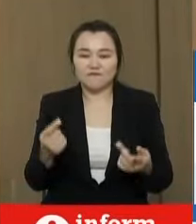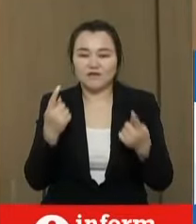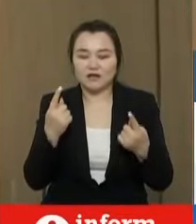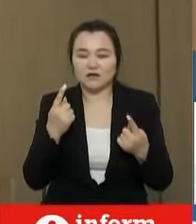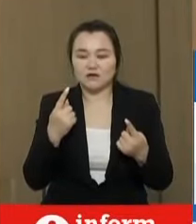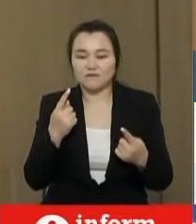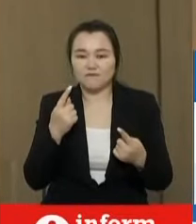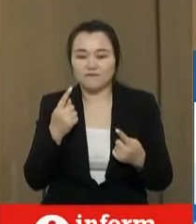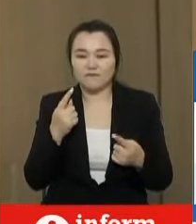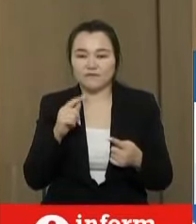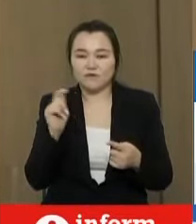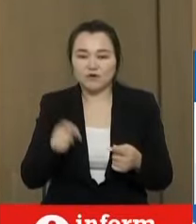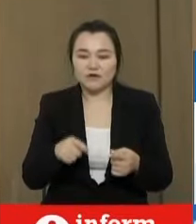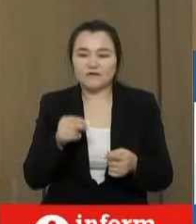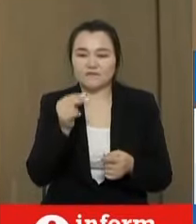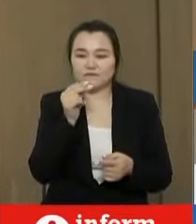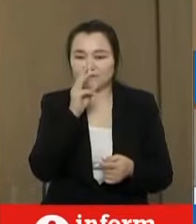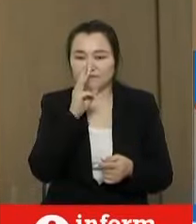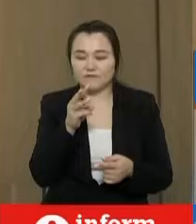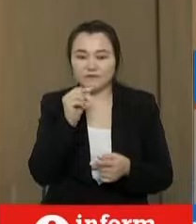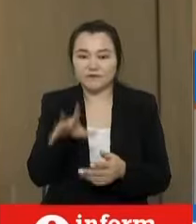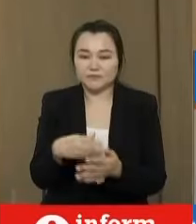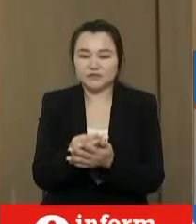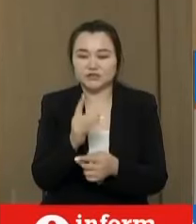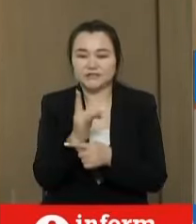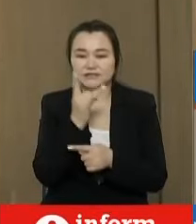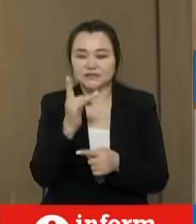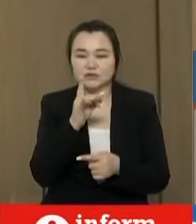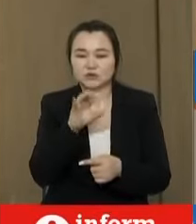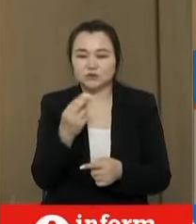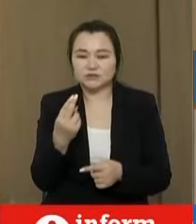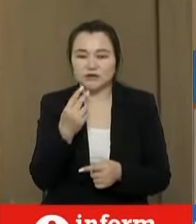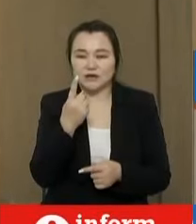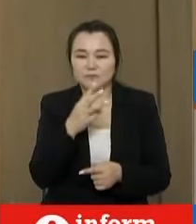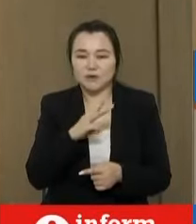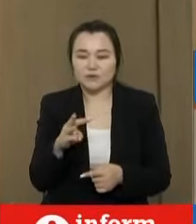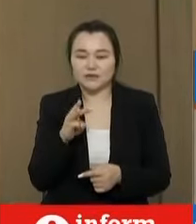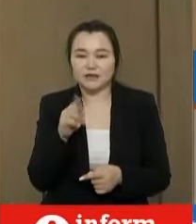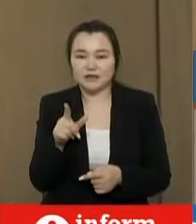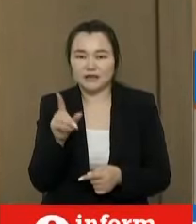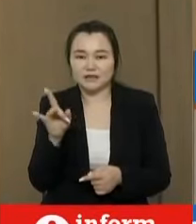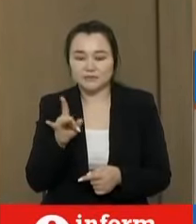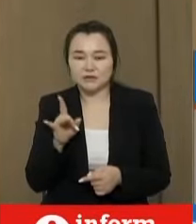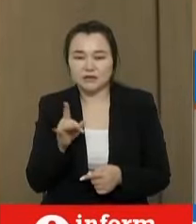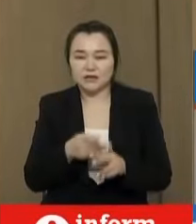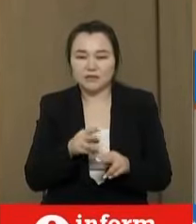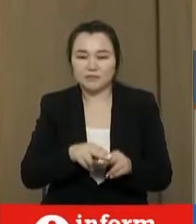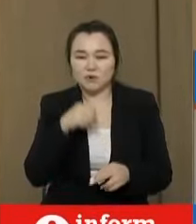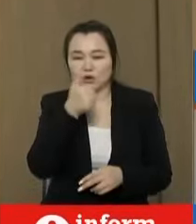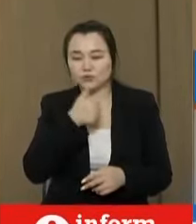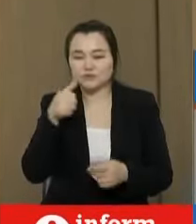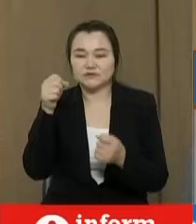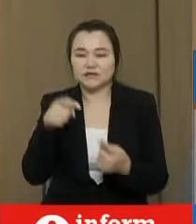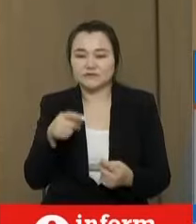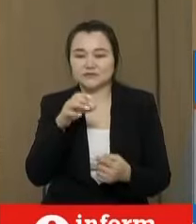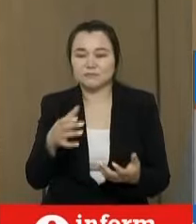Отечественной войны выплачивается единовременная социальная помощь в размере 1 миллиона тенге. В текущем году, в соответствии